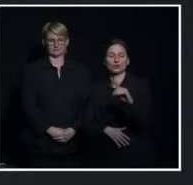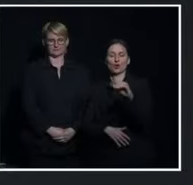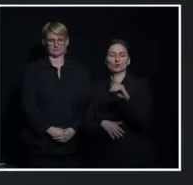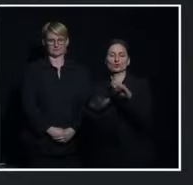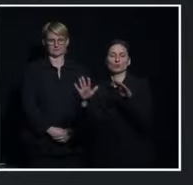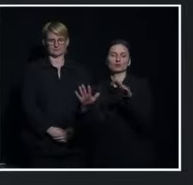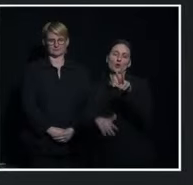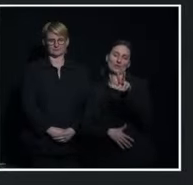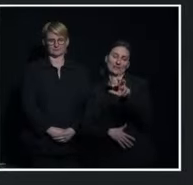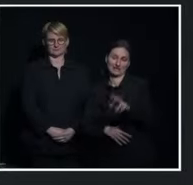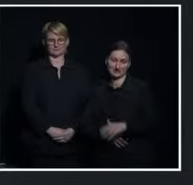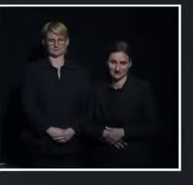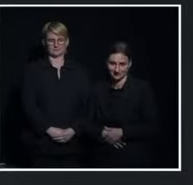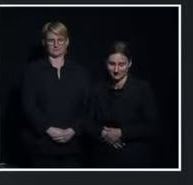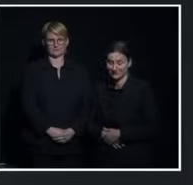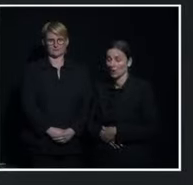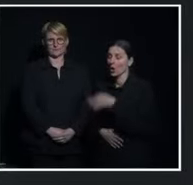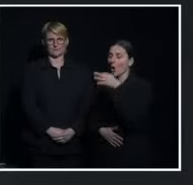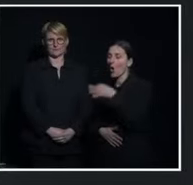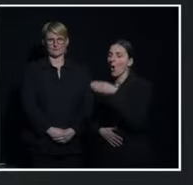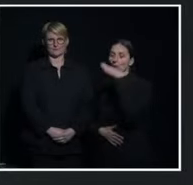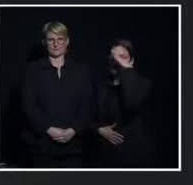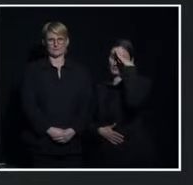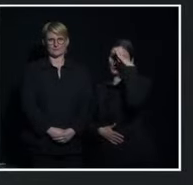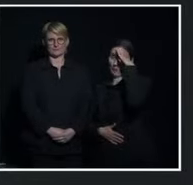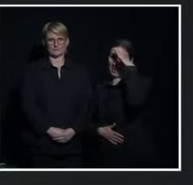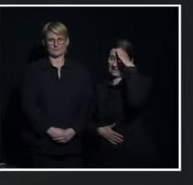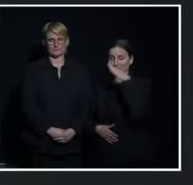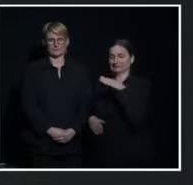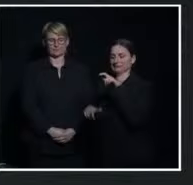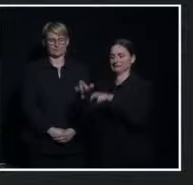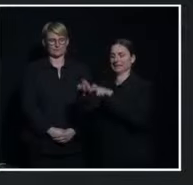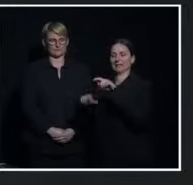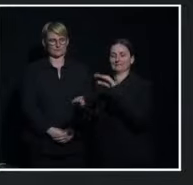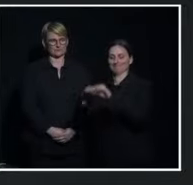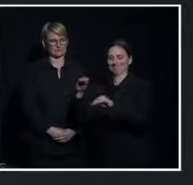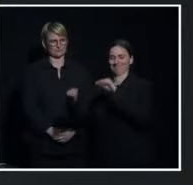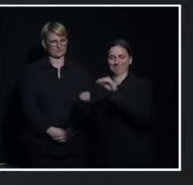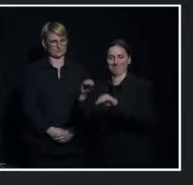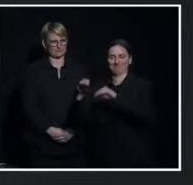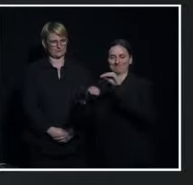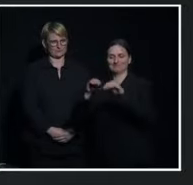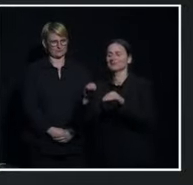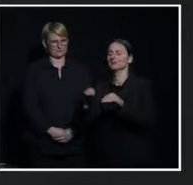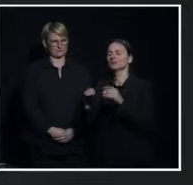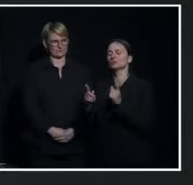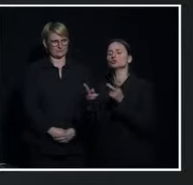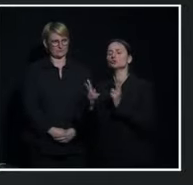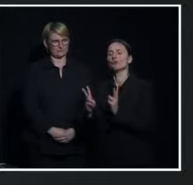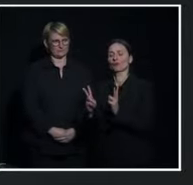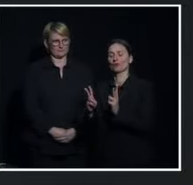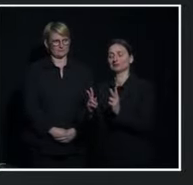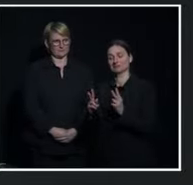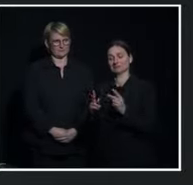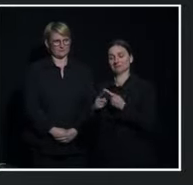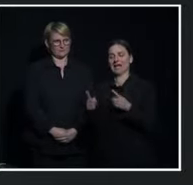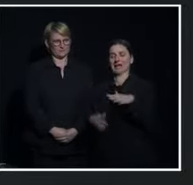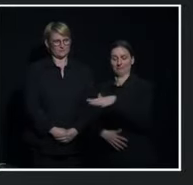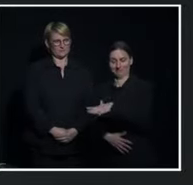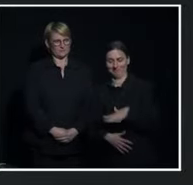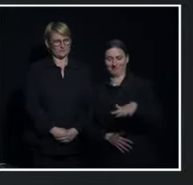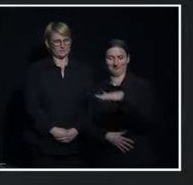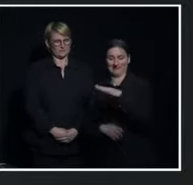1939. Die Ortspolizeibehörden und Gendarmerie sind umgehend anzuweisen, sämtlichen in ihrem